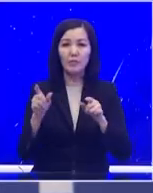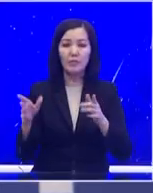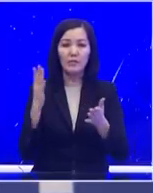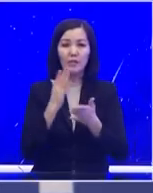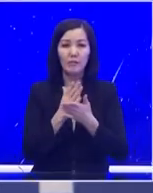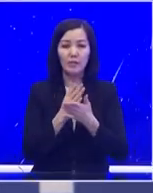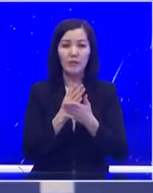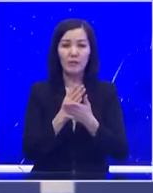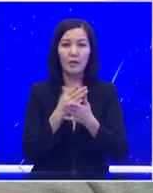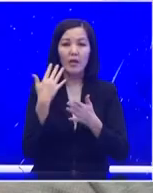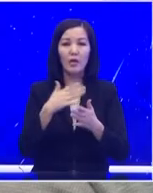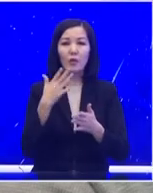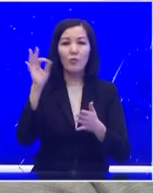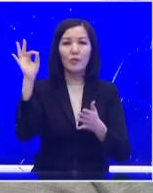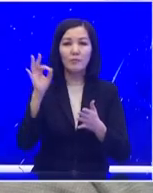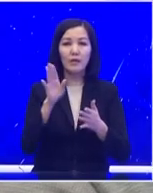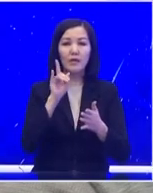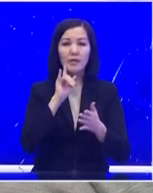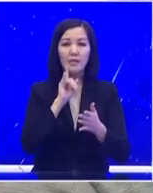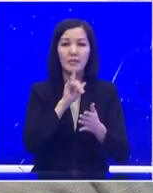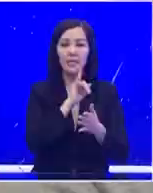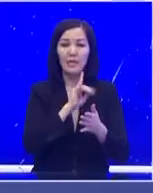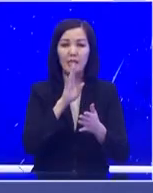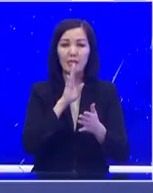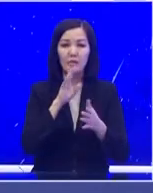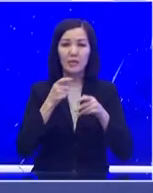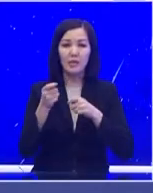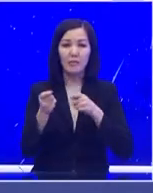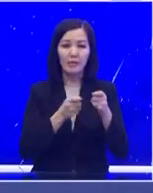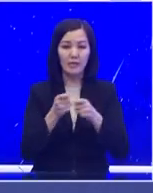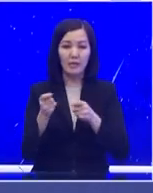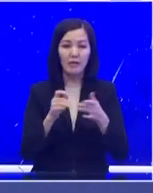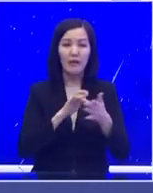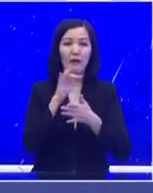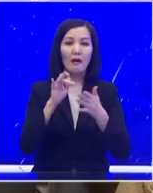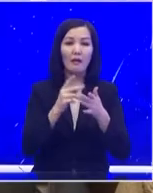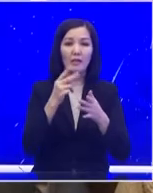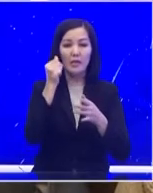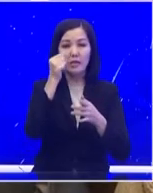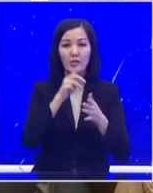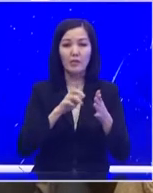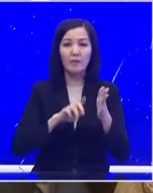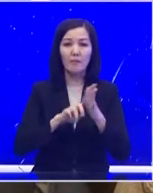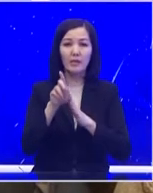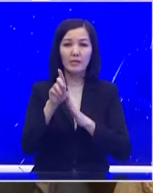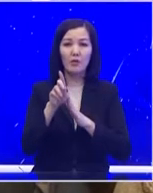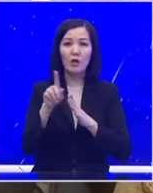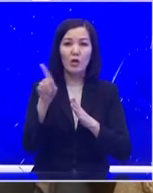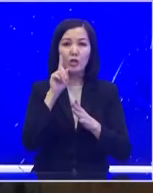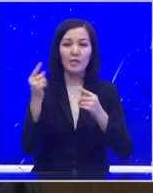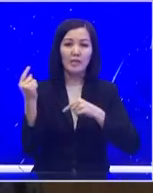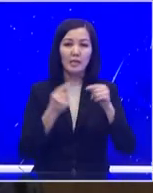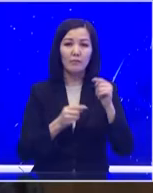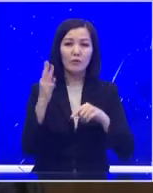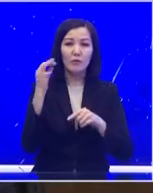болса, олардың 55%-ын қыз-келіншектер басқарады. Соңғы 2 жылда шаһарда бастау жас кәсіпкер жобасы арқылы